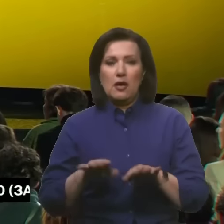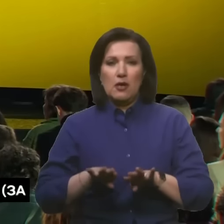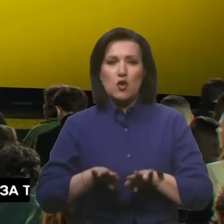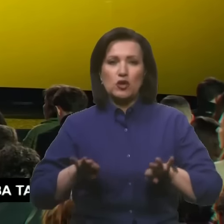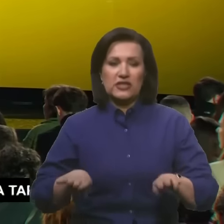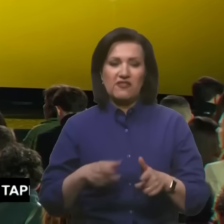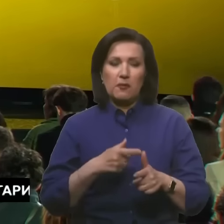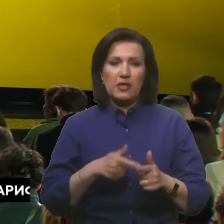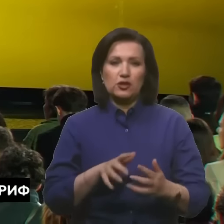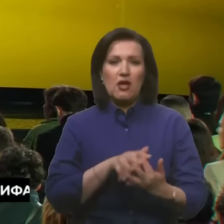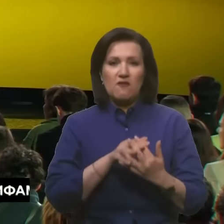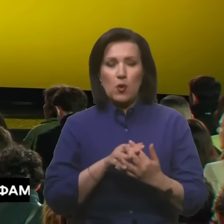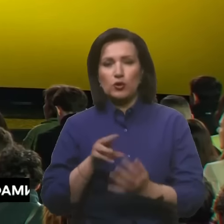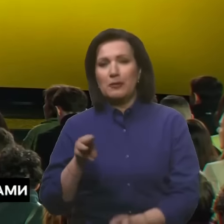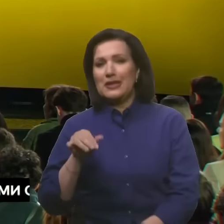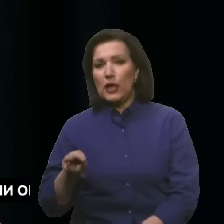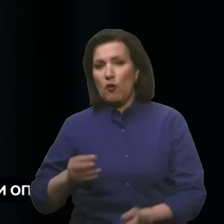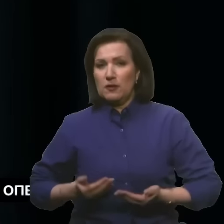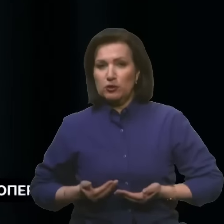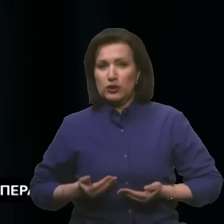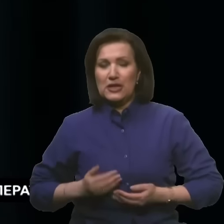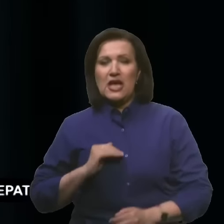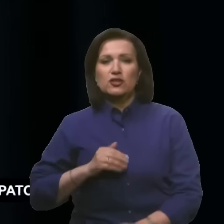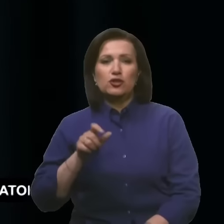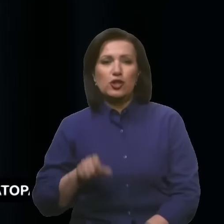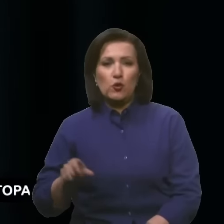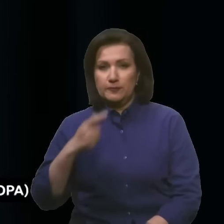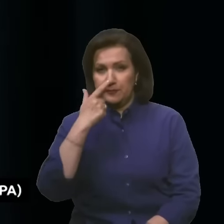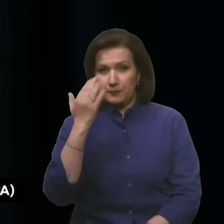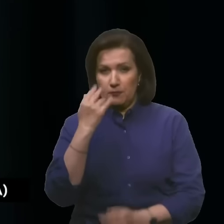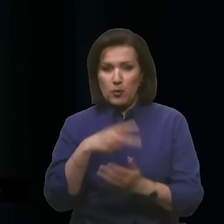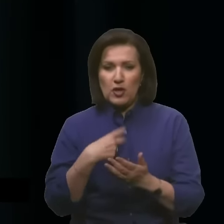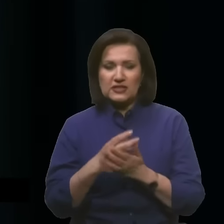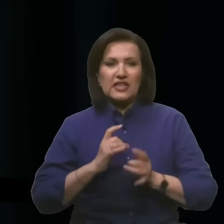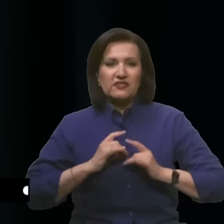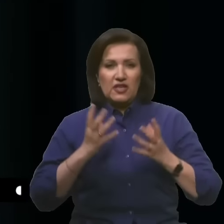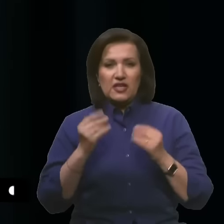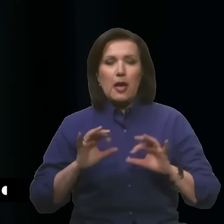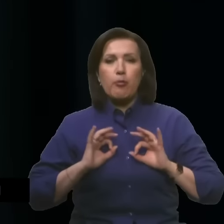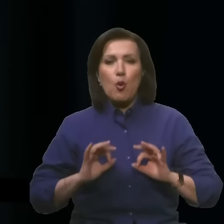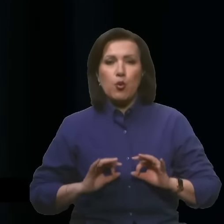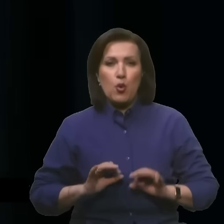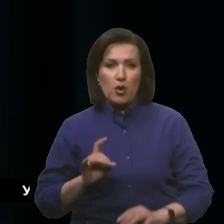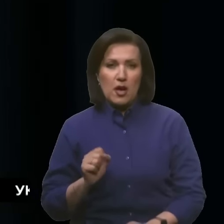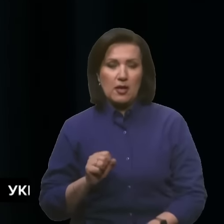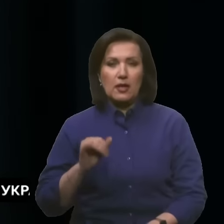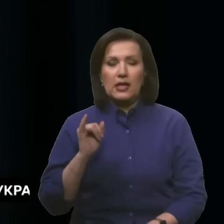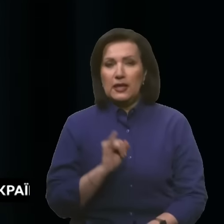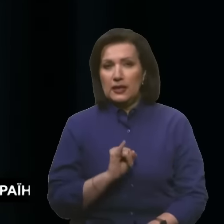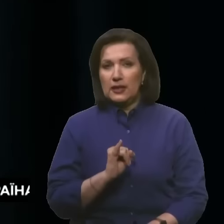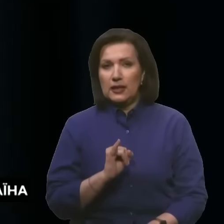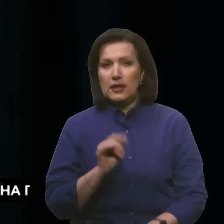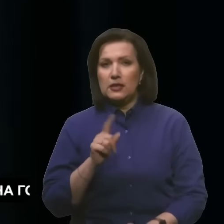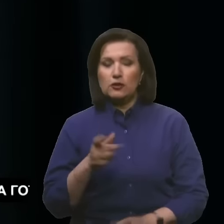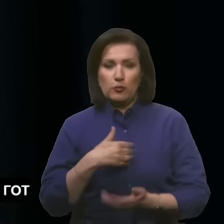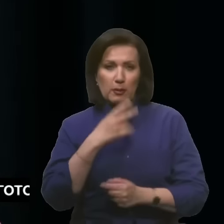фронтом і тиловим життям, зокрема, тиловим життям чиновників. Ми нещодавно показували святкування Дня прокурора. І